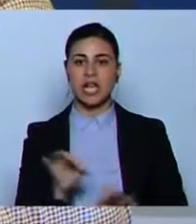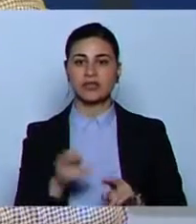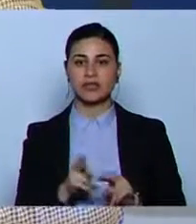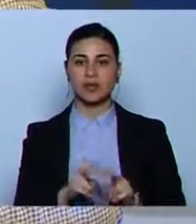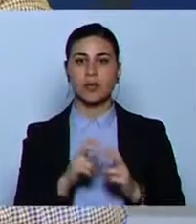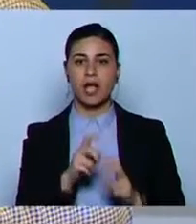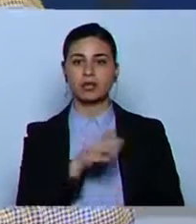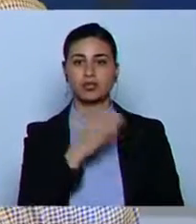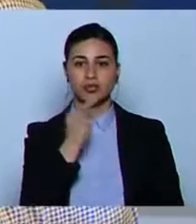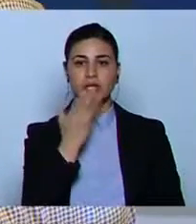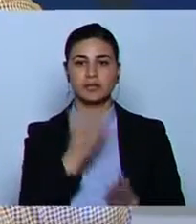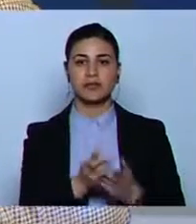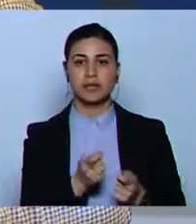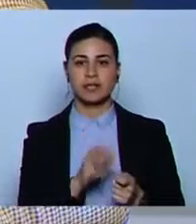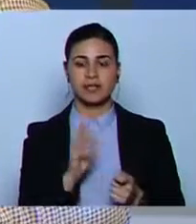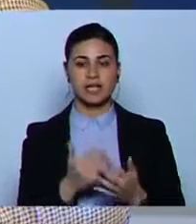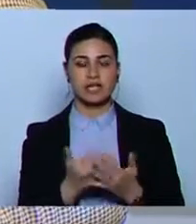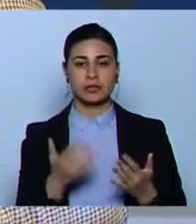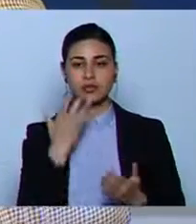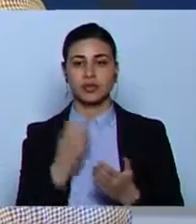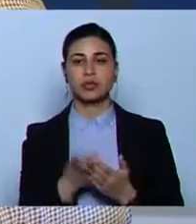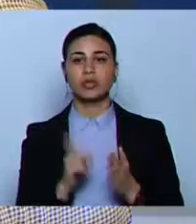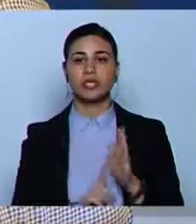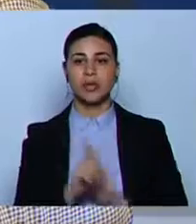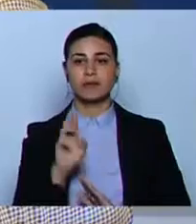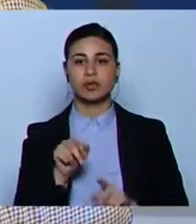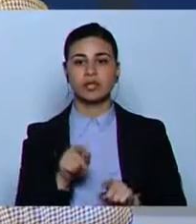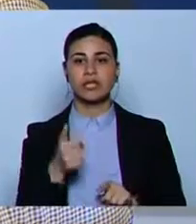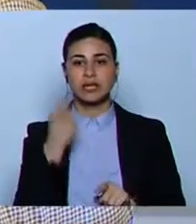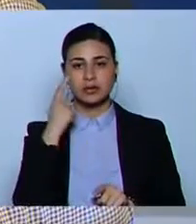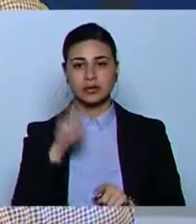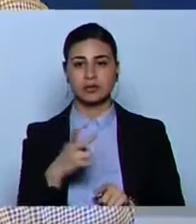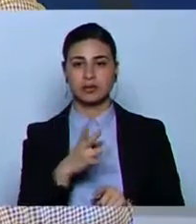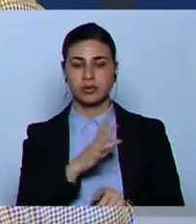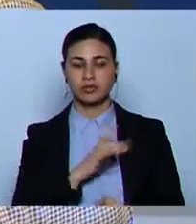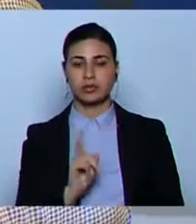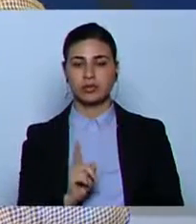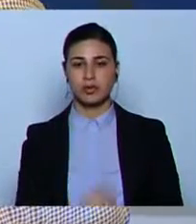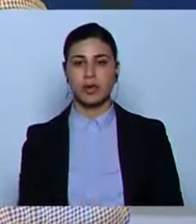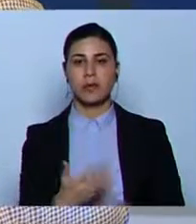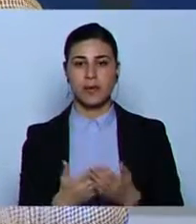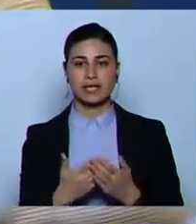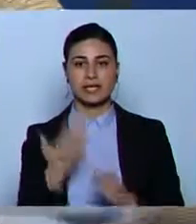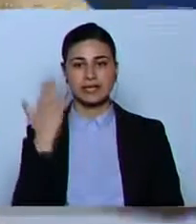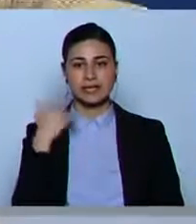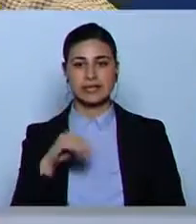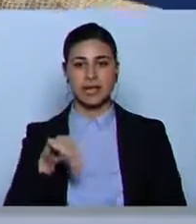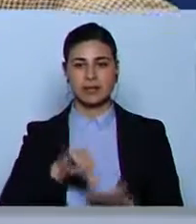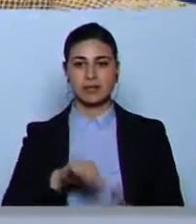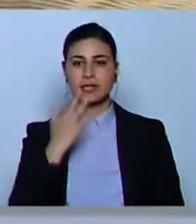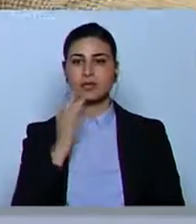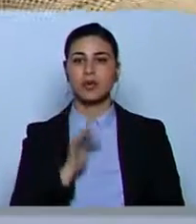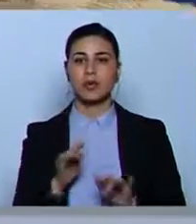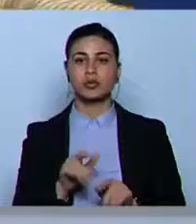იმიტომ რომ ხაშური არ არის თქვა თვითმმართველი და ამავდროულად. ჩვენ უნდა დავიწყოთ და ჩვენ ის კარგად უნდა გავითავისოთ, რომ მაგალითად წინა გამოცდილებები, ხო,